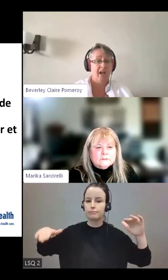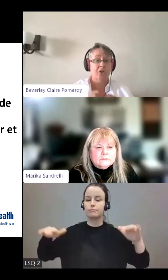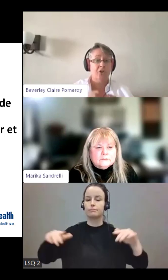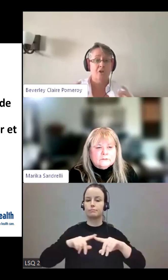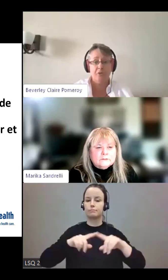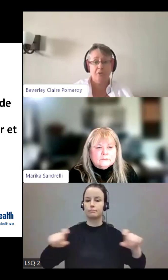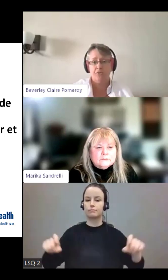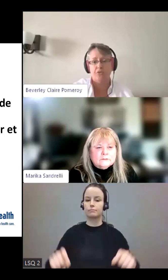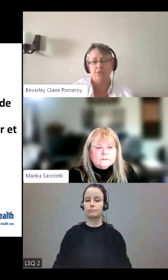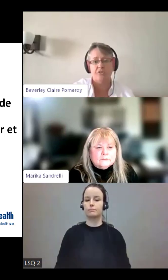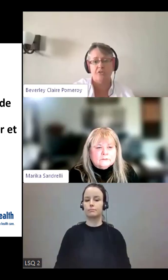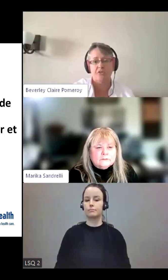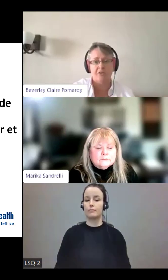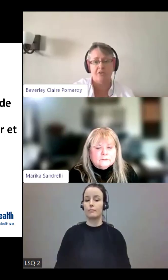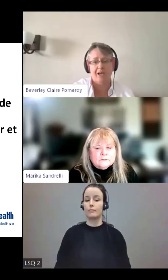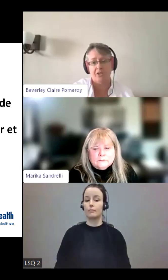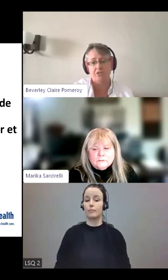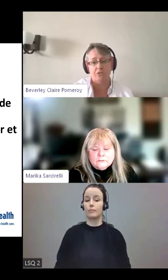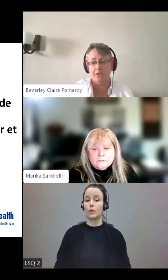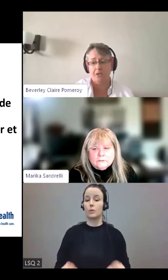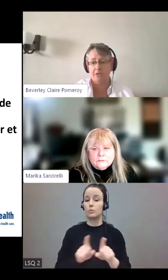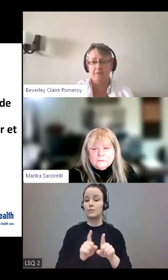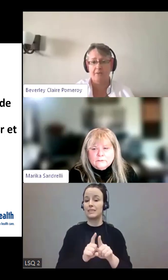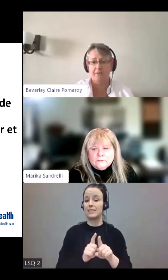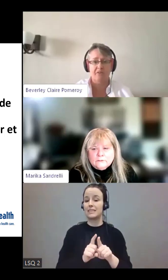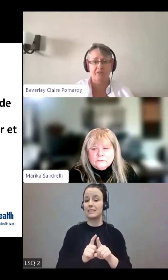qui ont très peu de ressources.